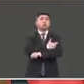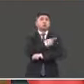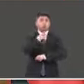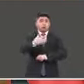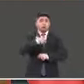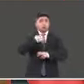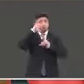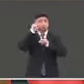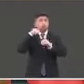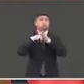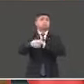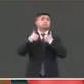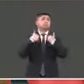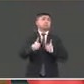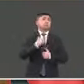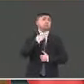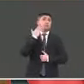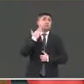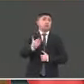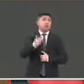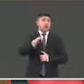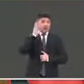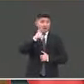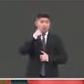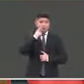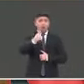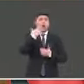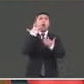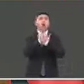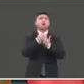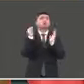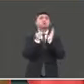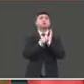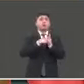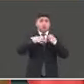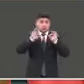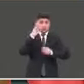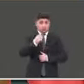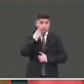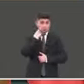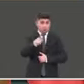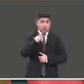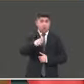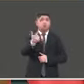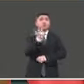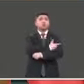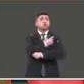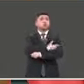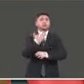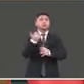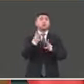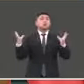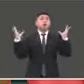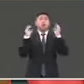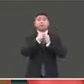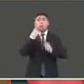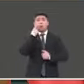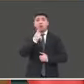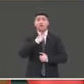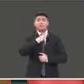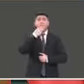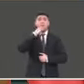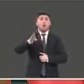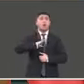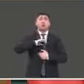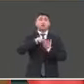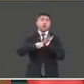kendine yer bulmuştur zaten kaydı olanlarla birlikte yurt kapasitelerinin tamamına yakını